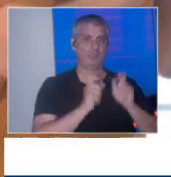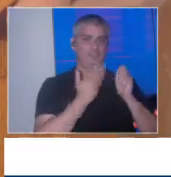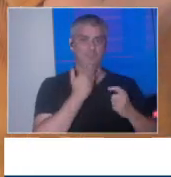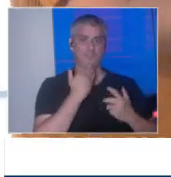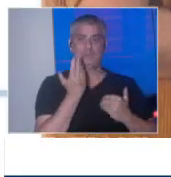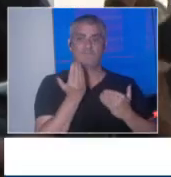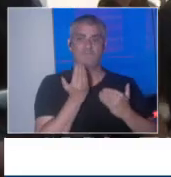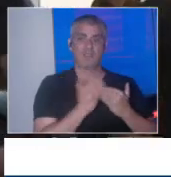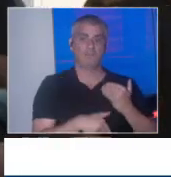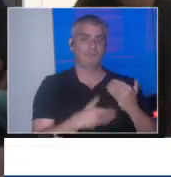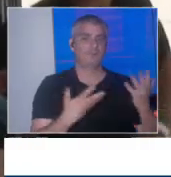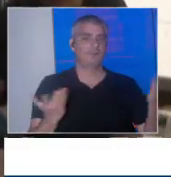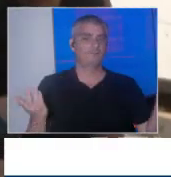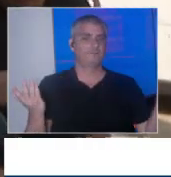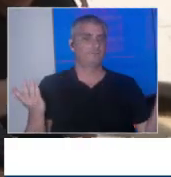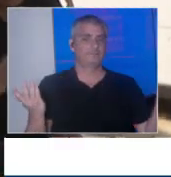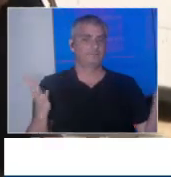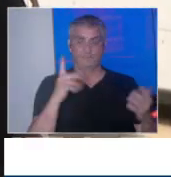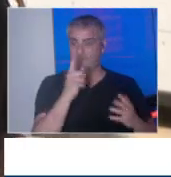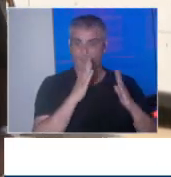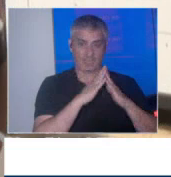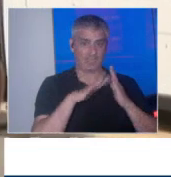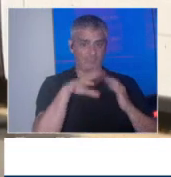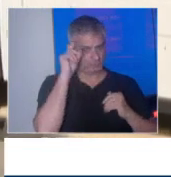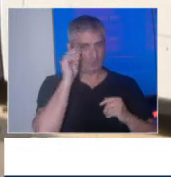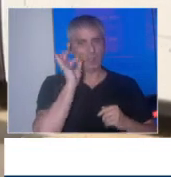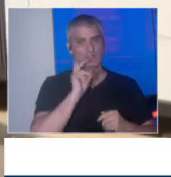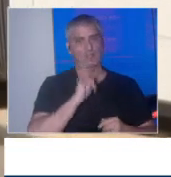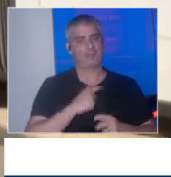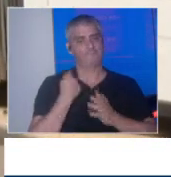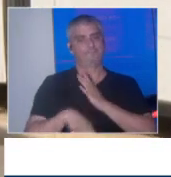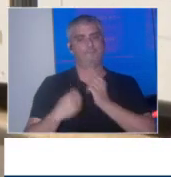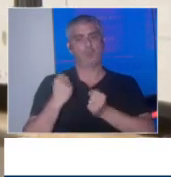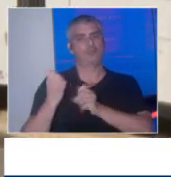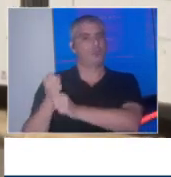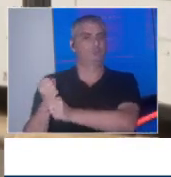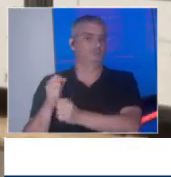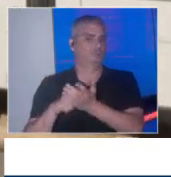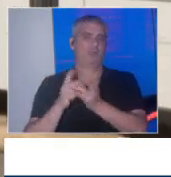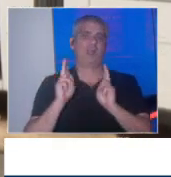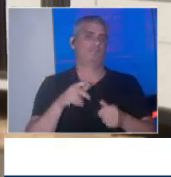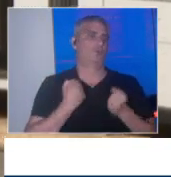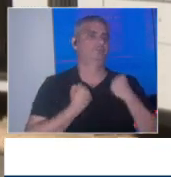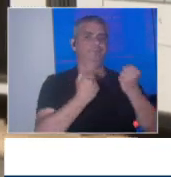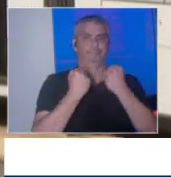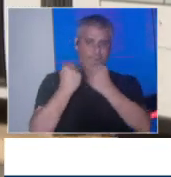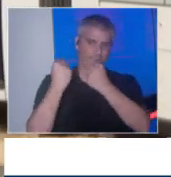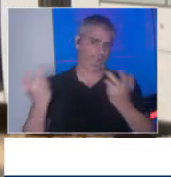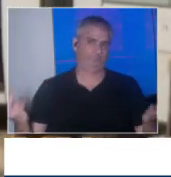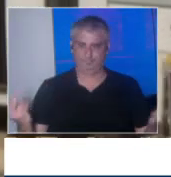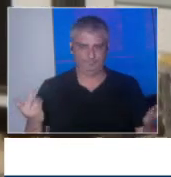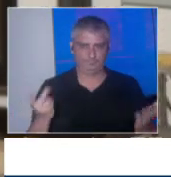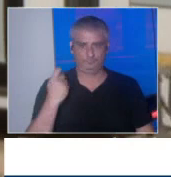ישראל, ובסוף, בשורה התחתונה, אם אתה גר בגוש דן, אתה עדיין חייב להחזיק רכב כדי שתהיה לך את האפשרות